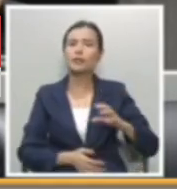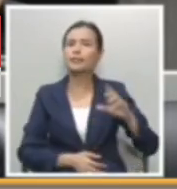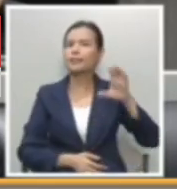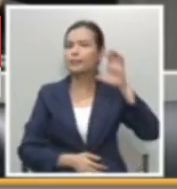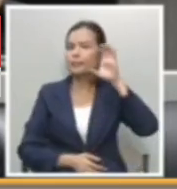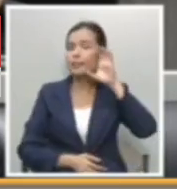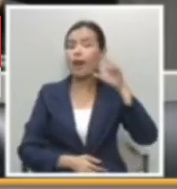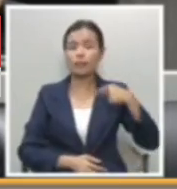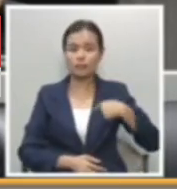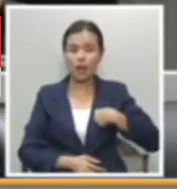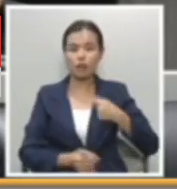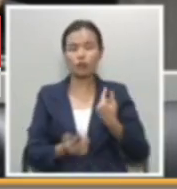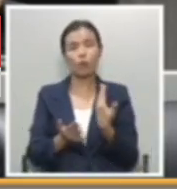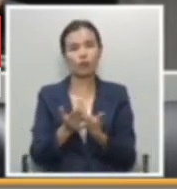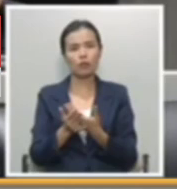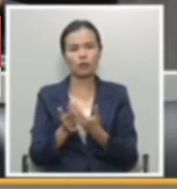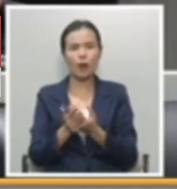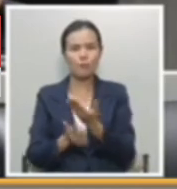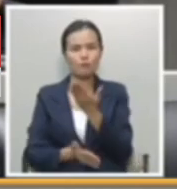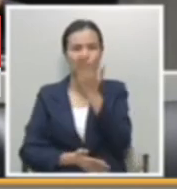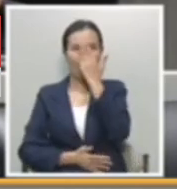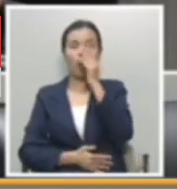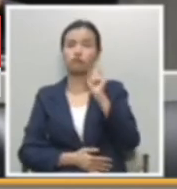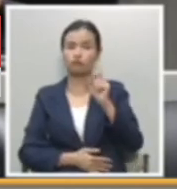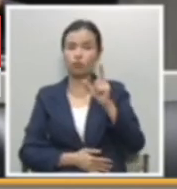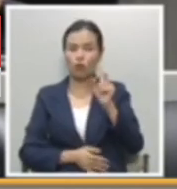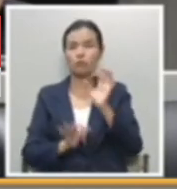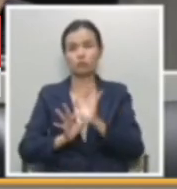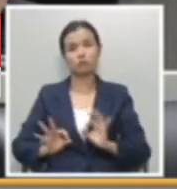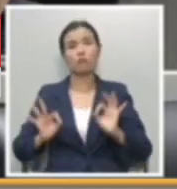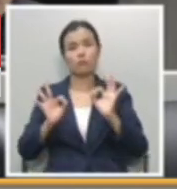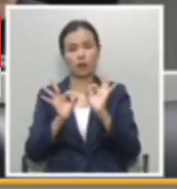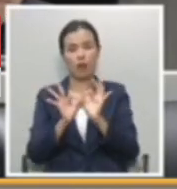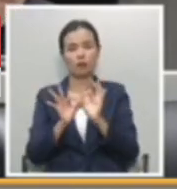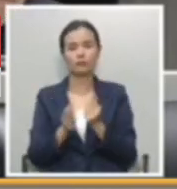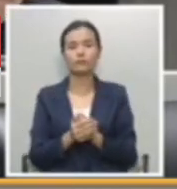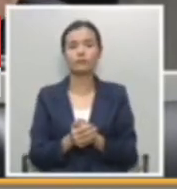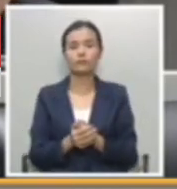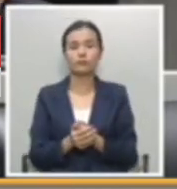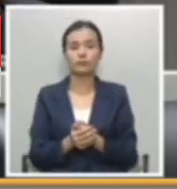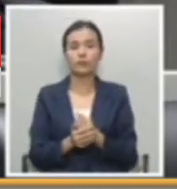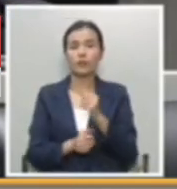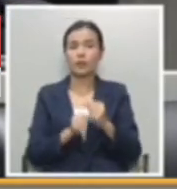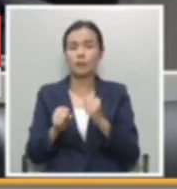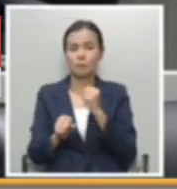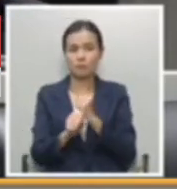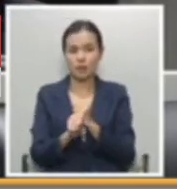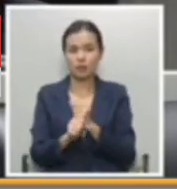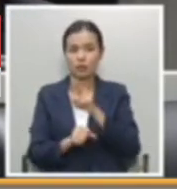ยๆกลมๆเพื่อเอาไว้ใช้ในเหตุการณ์ฉุกเฉินและจำเป็นท่านประธานที่เคารพเมื่อปี